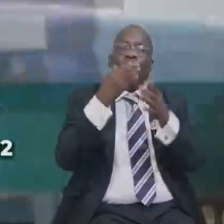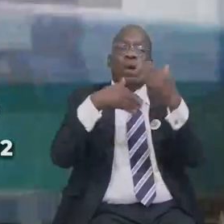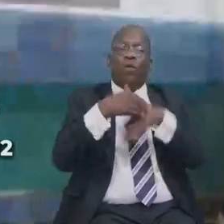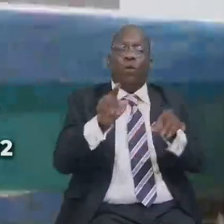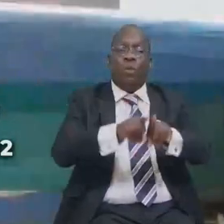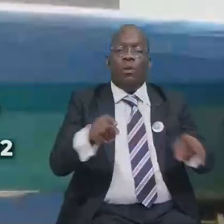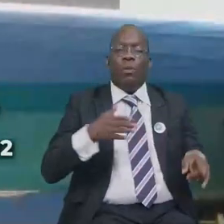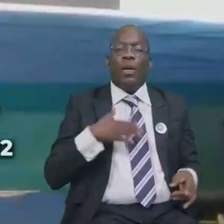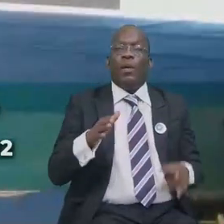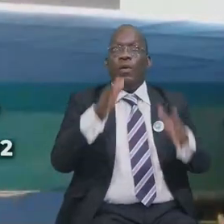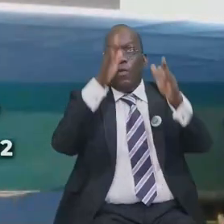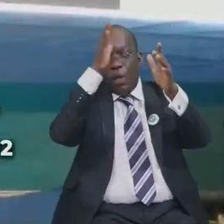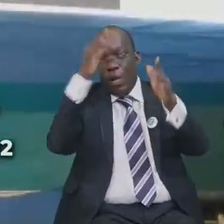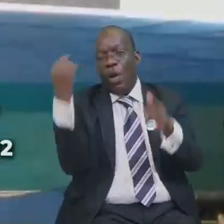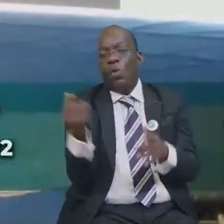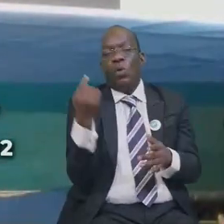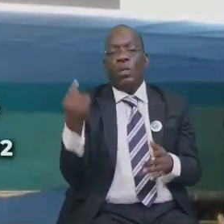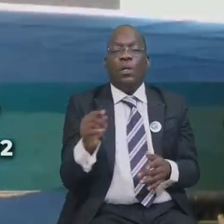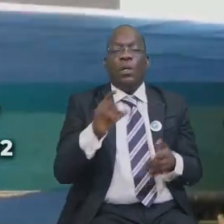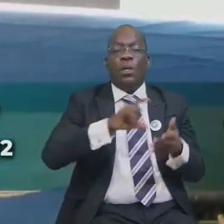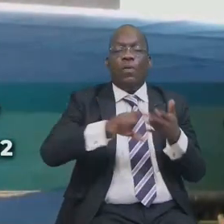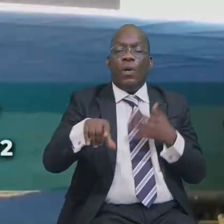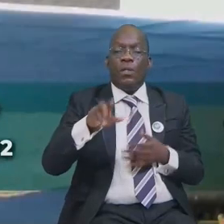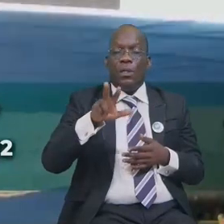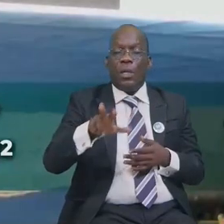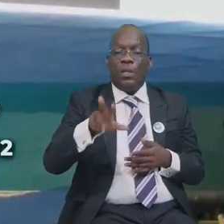Verset 37, il dit, ce qui